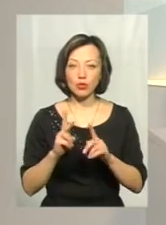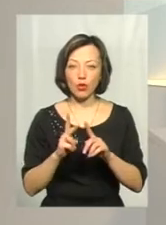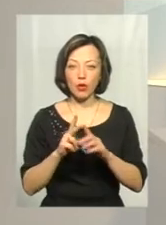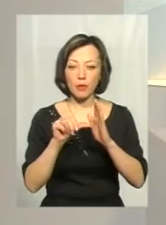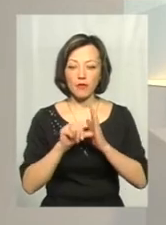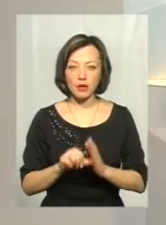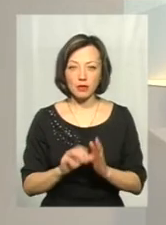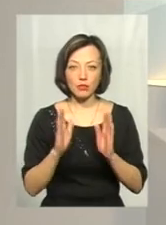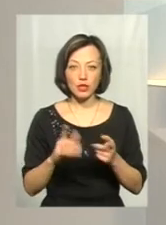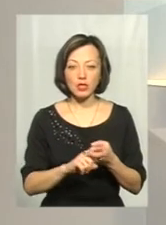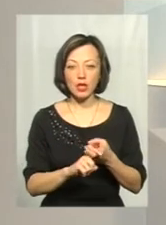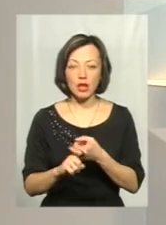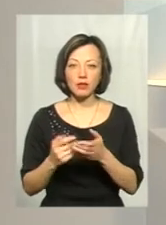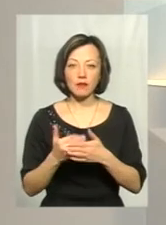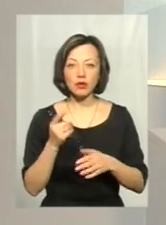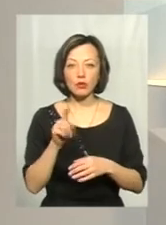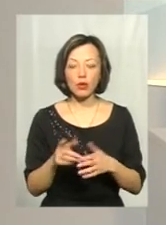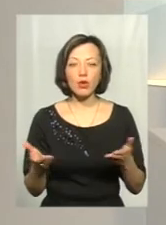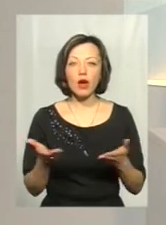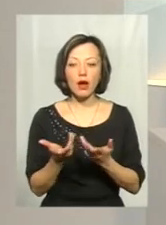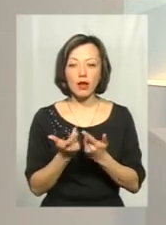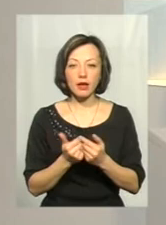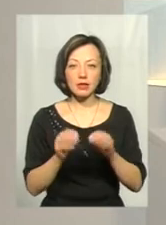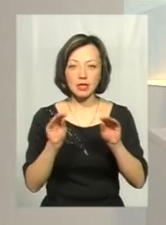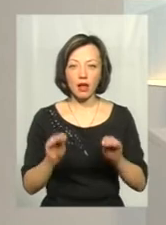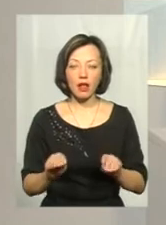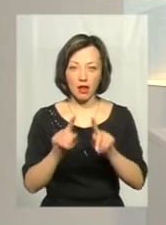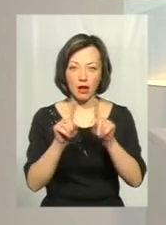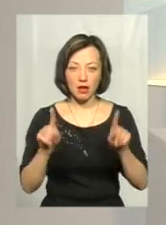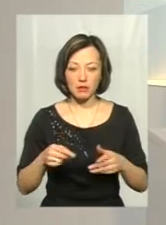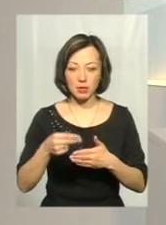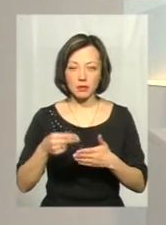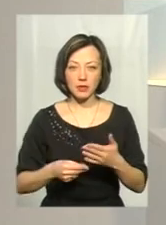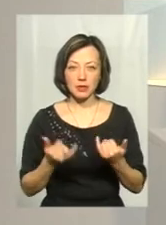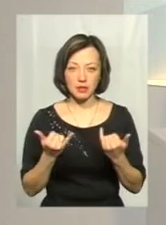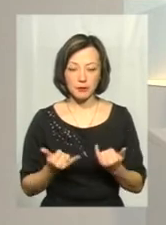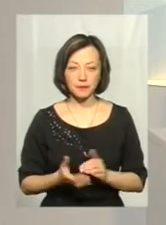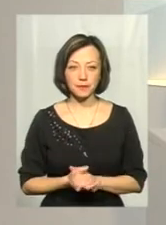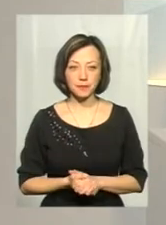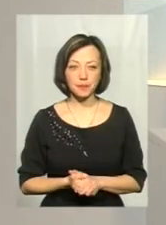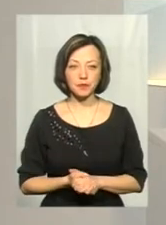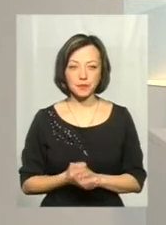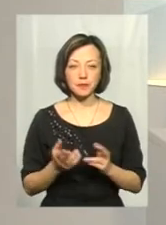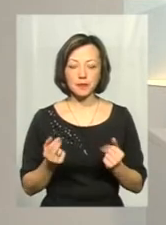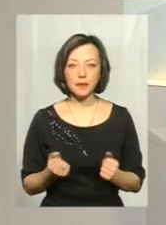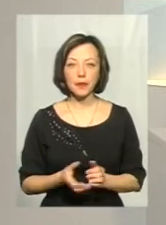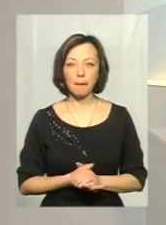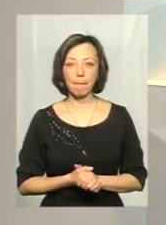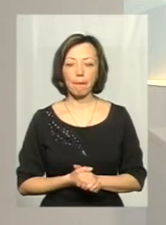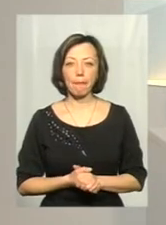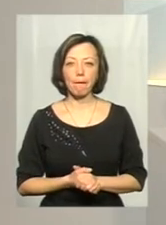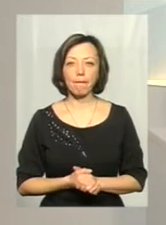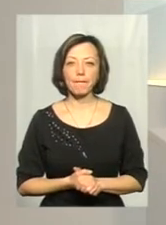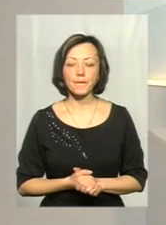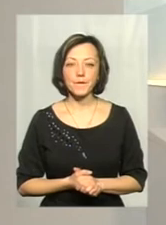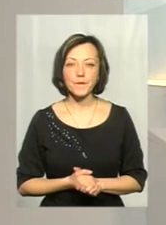року вона вже буде залежати від того, яка кількість декларацій підписана саме з цим лікарем. Цим лікарем, так? Так. Я ще